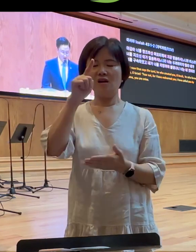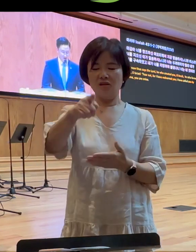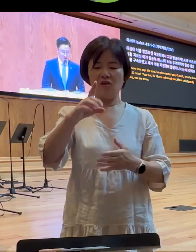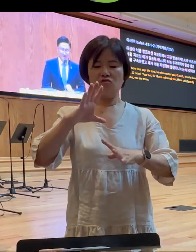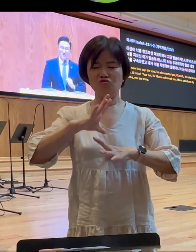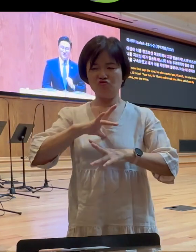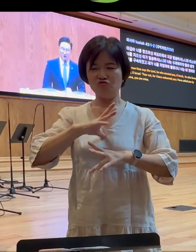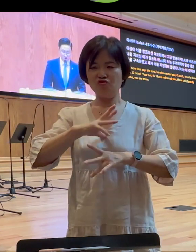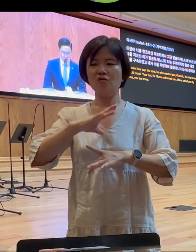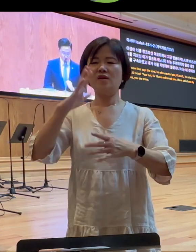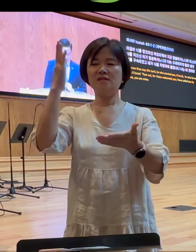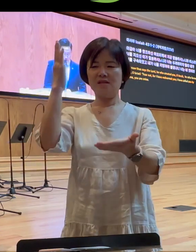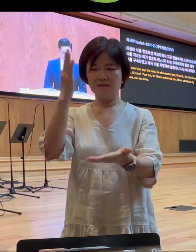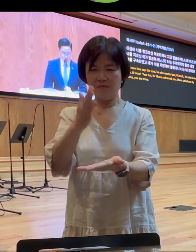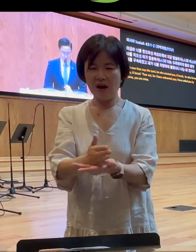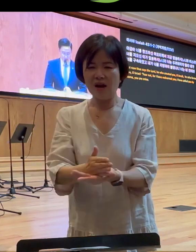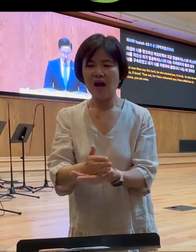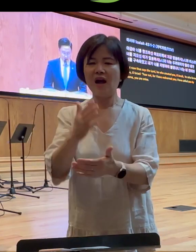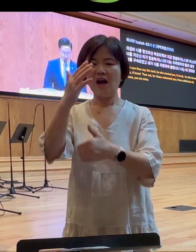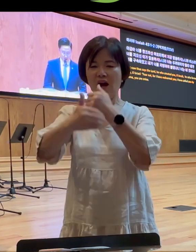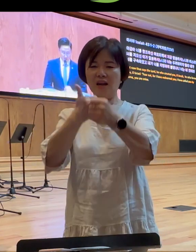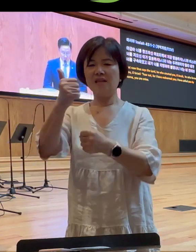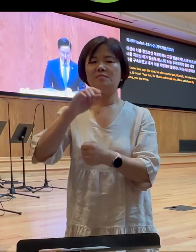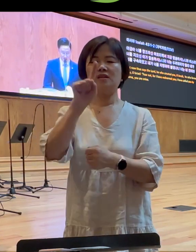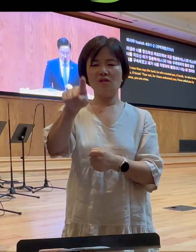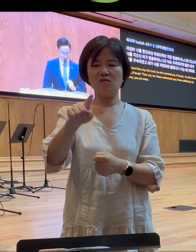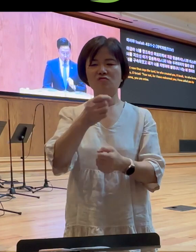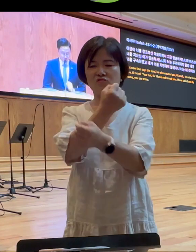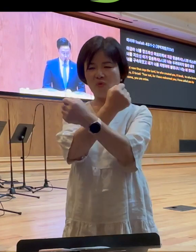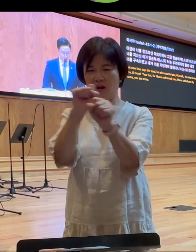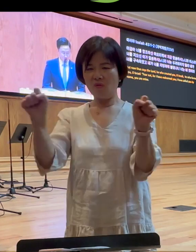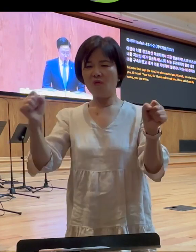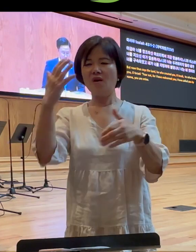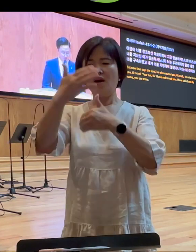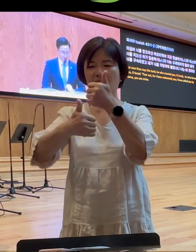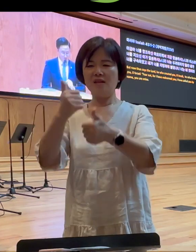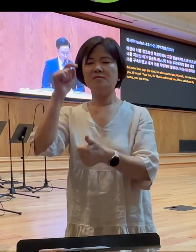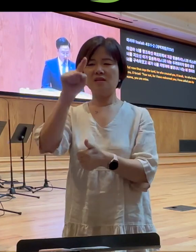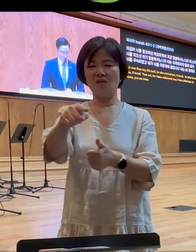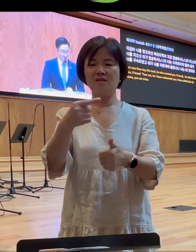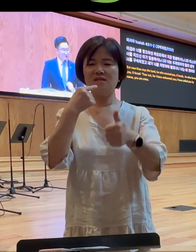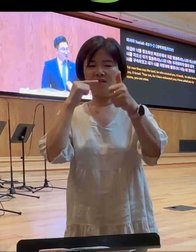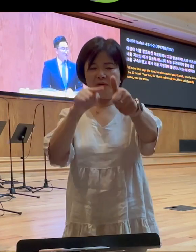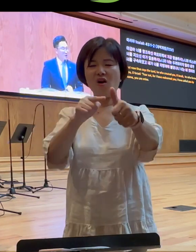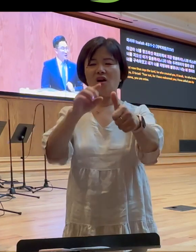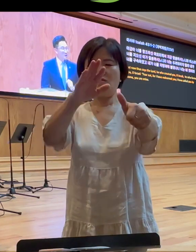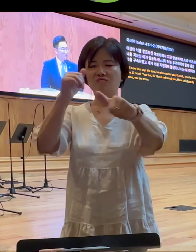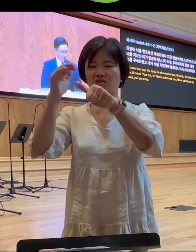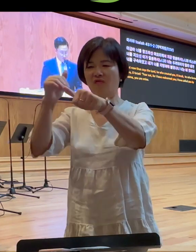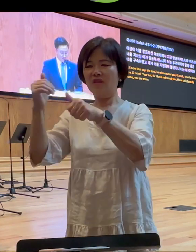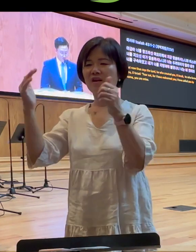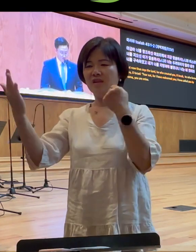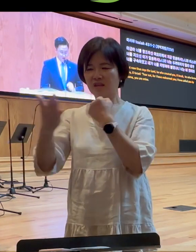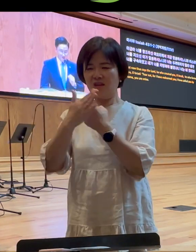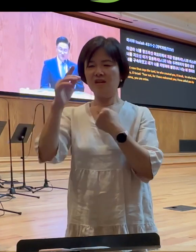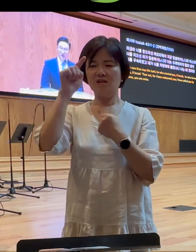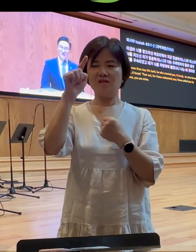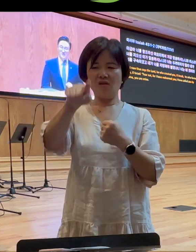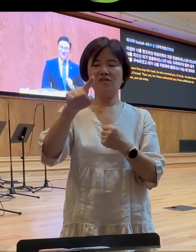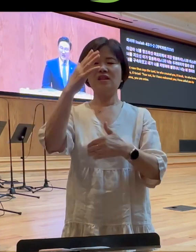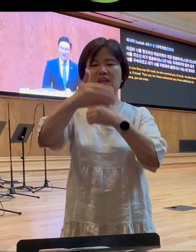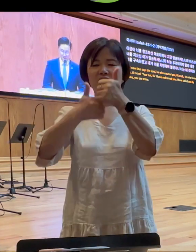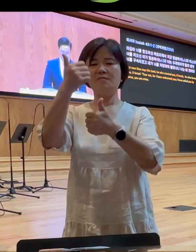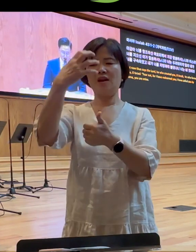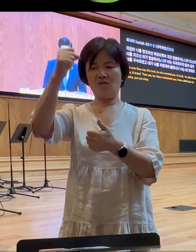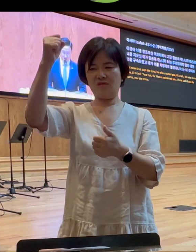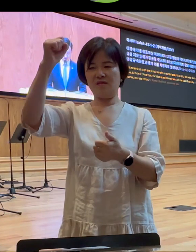말씀하시느니라. 너는 두려워하지 말라. 내가 너를 구속하였고 내가 너를 지명하여 불렀나니 너는